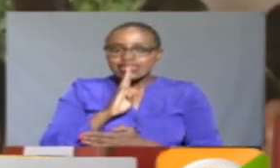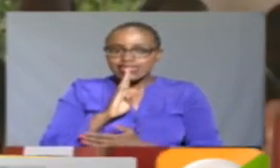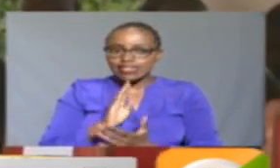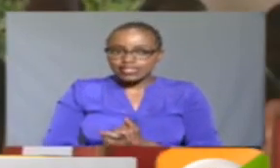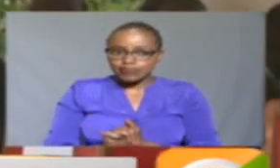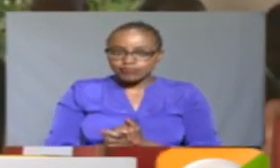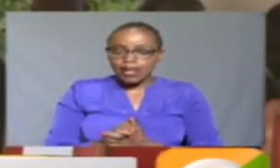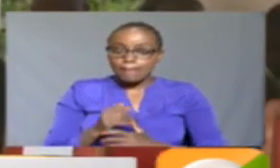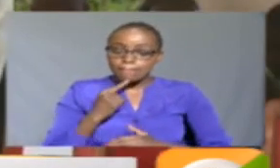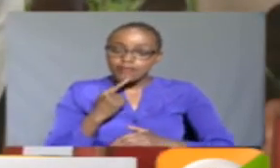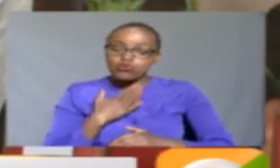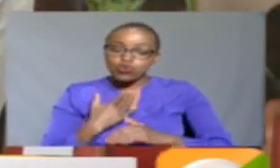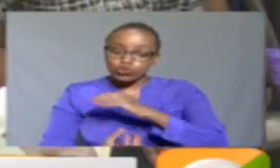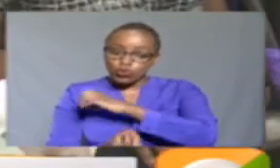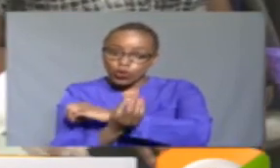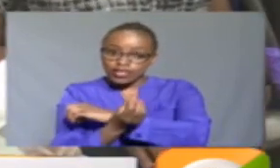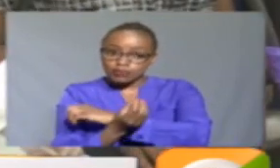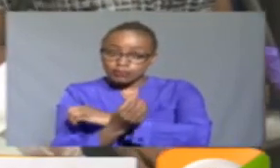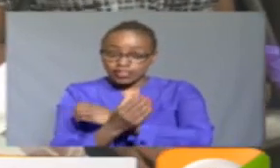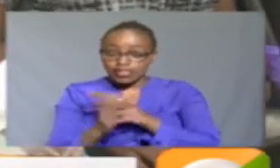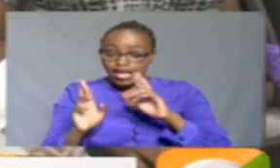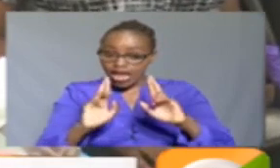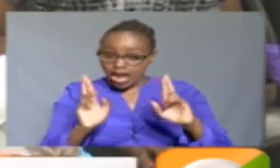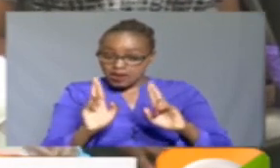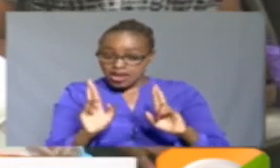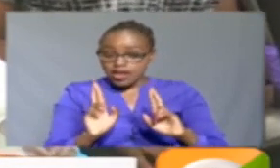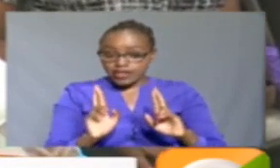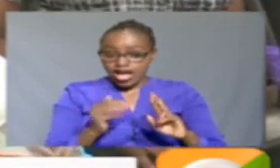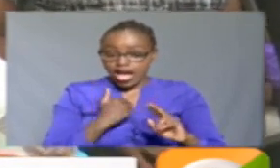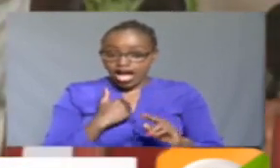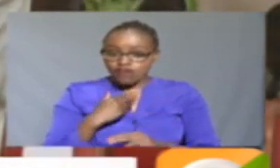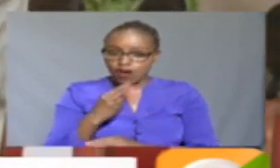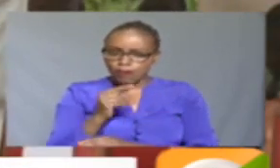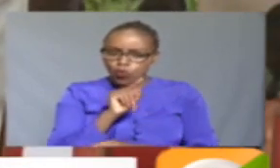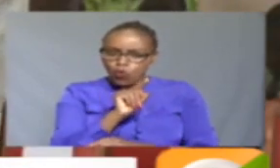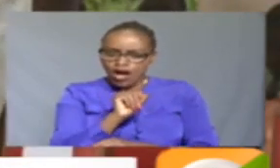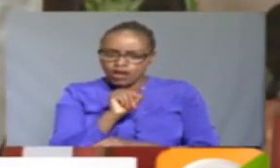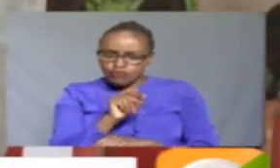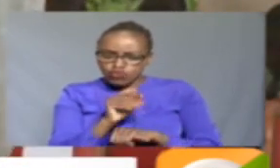Mimi nataka niwaeleze hivi. Tayari tumeweka